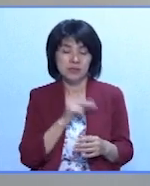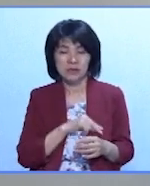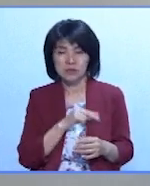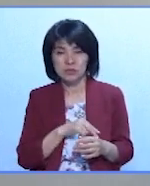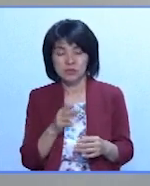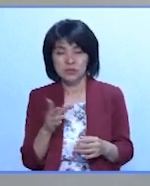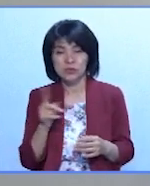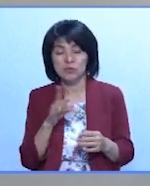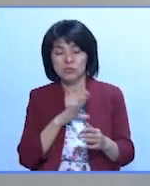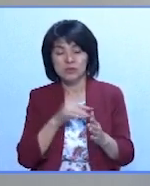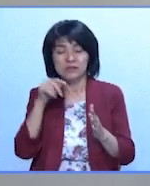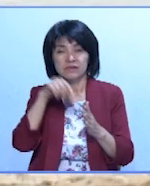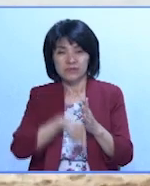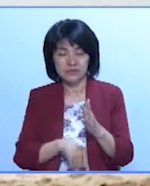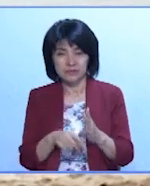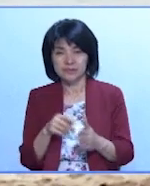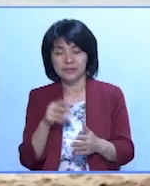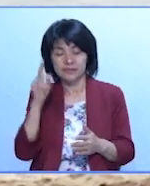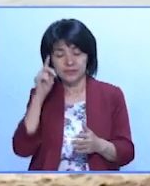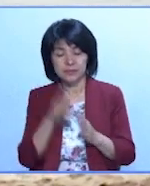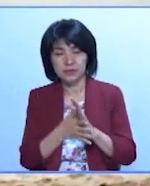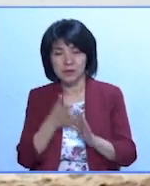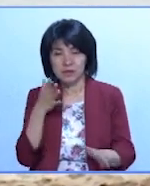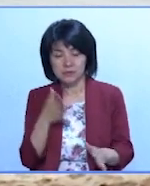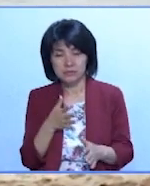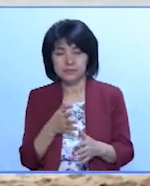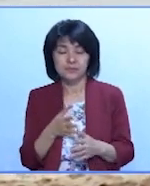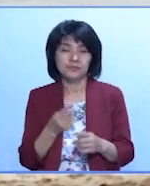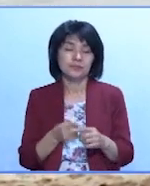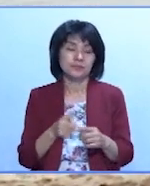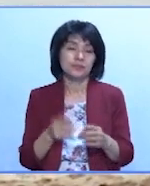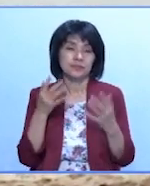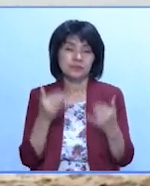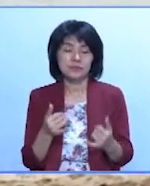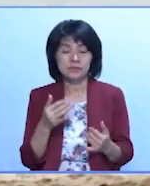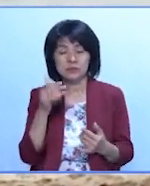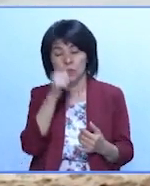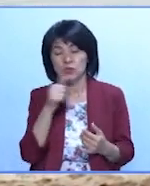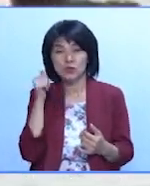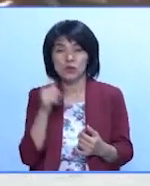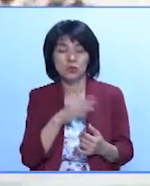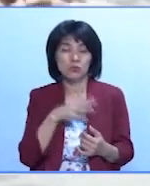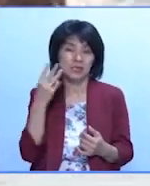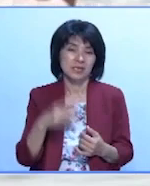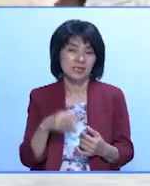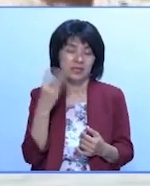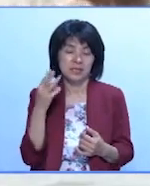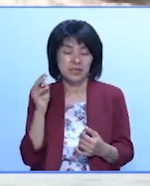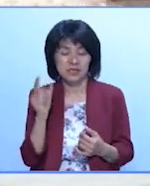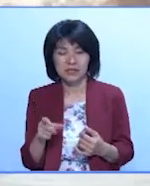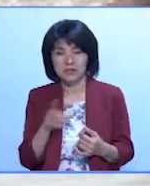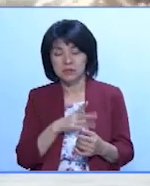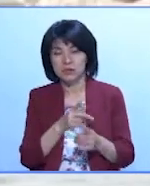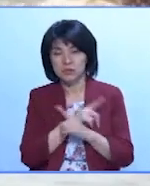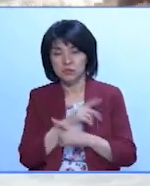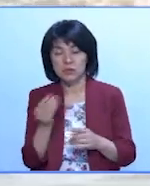көгалдандыру және басқа жұмыстарын жүргізу бойынша. Өткен жылы облыс бойынша 33 адам суға кеткен. Оның 10-ы кәмелет жасқа толмаған балалар.